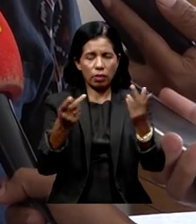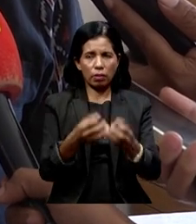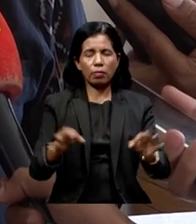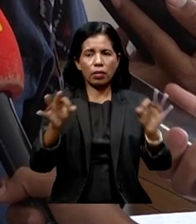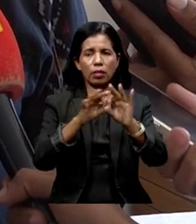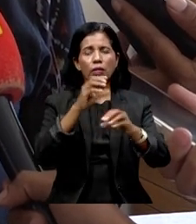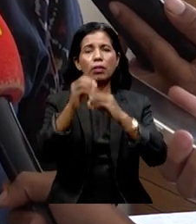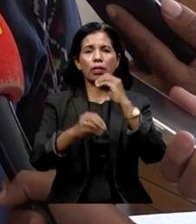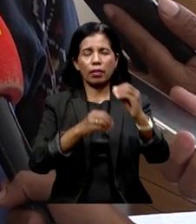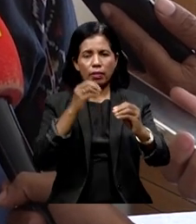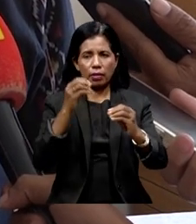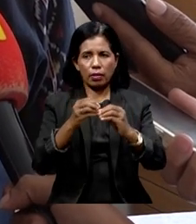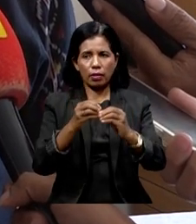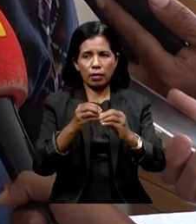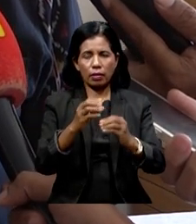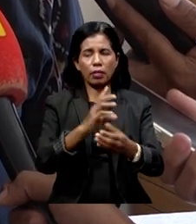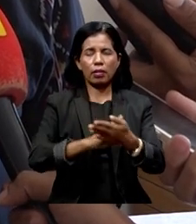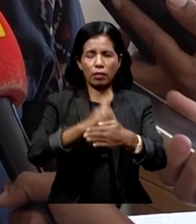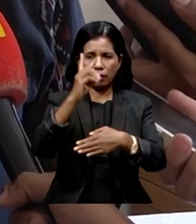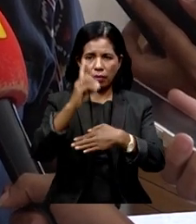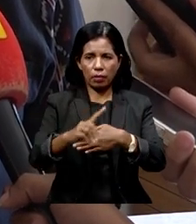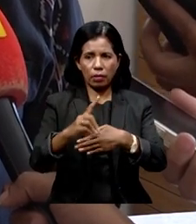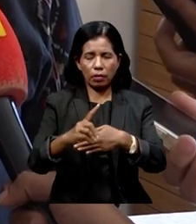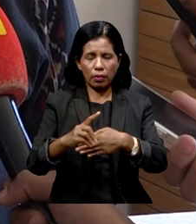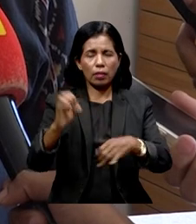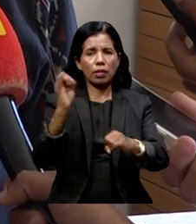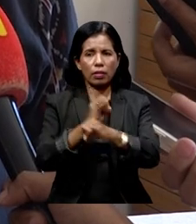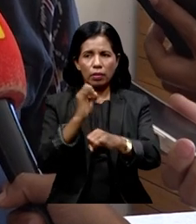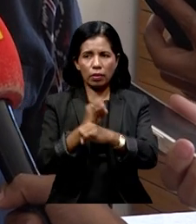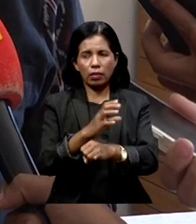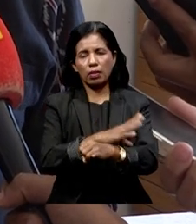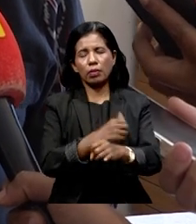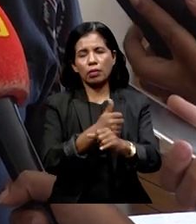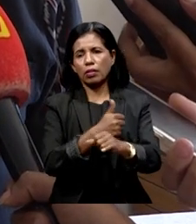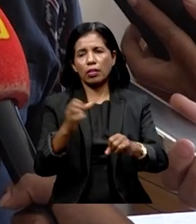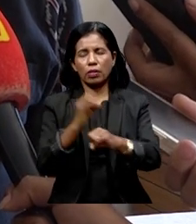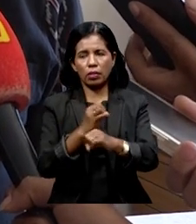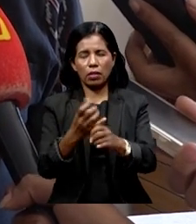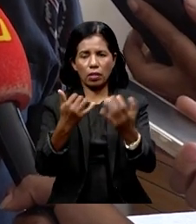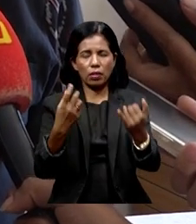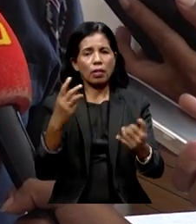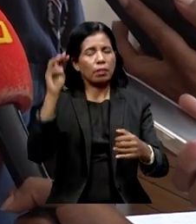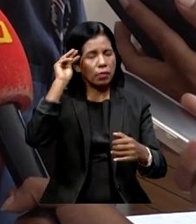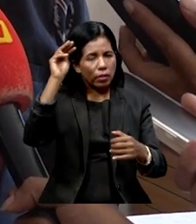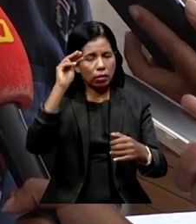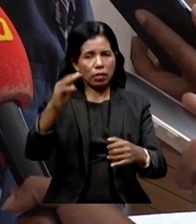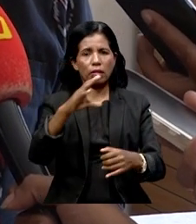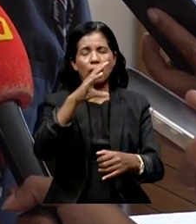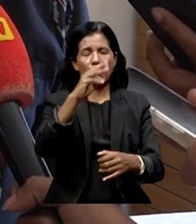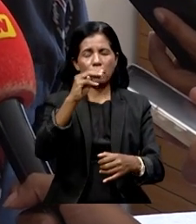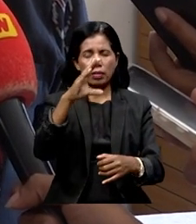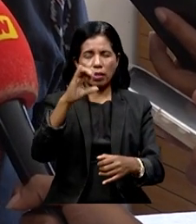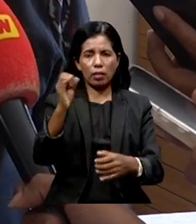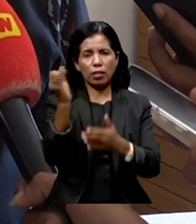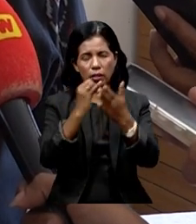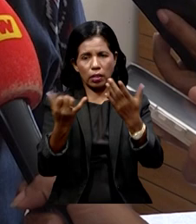kona ba development zona industria o park industria ini memang kagora ita Ministério Comércio e Indústria mus desenya